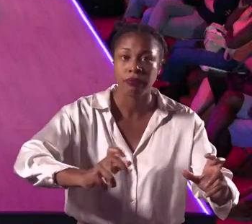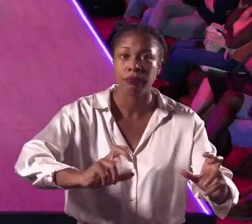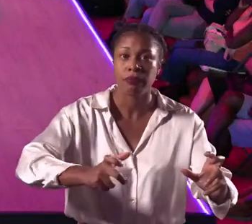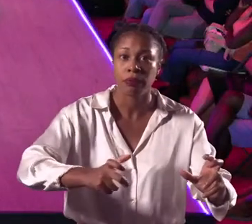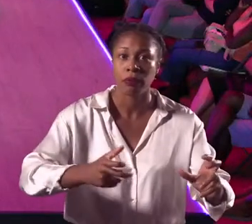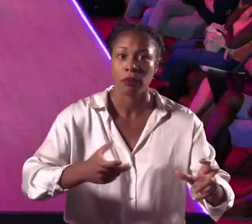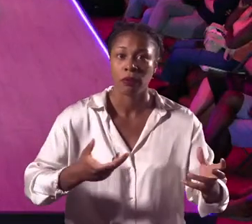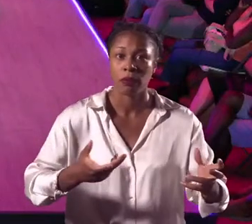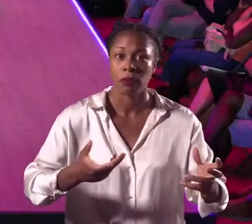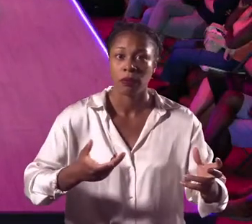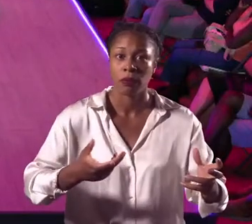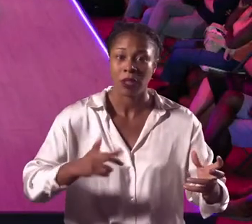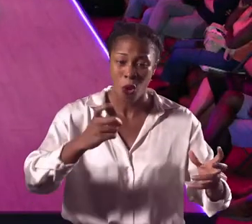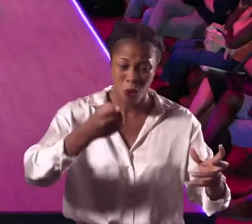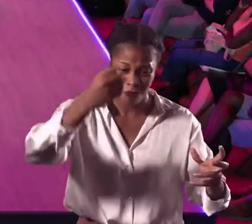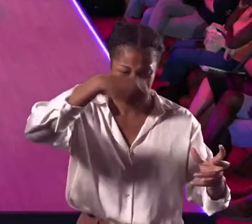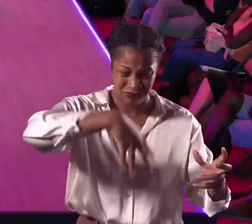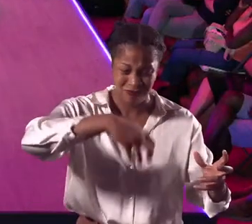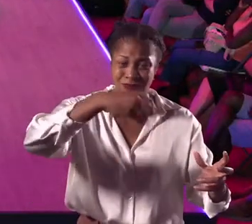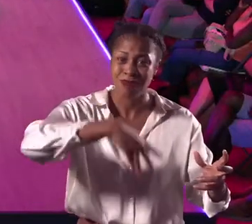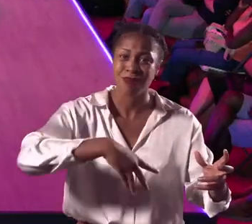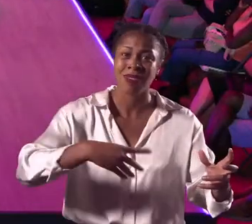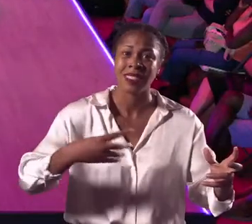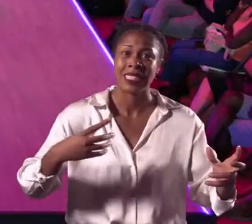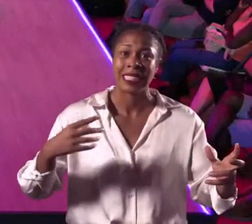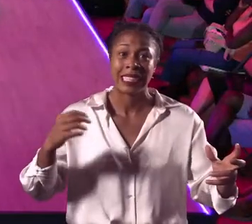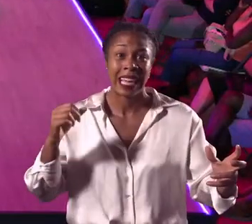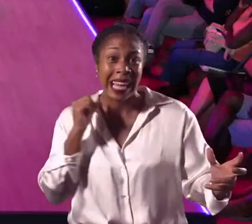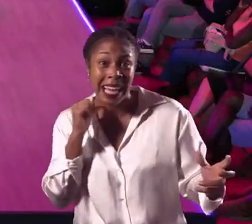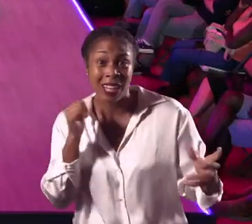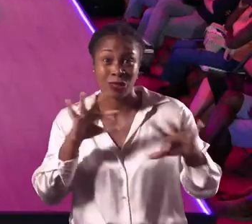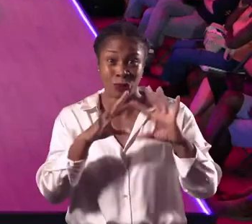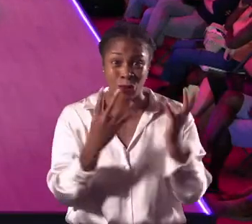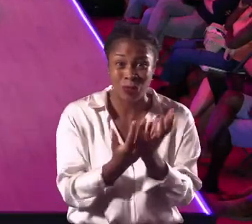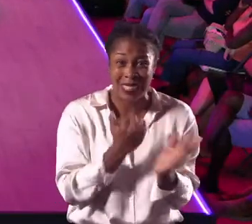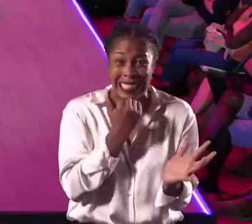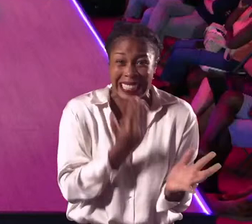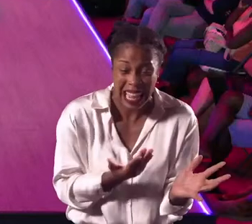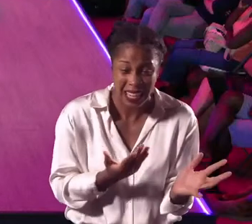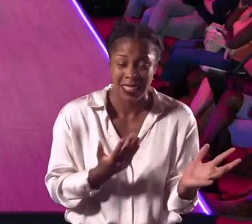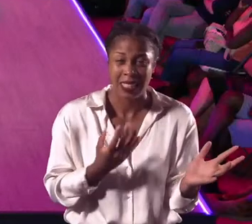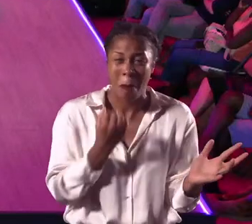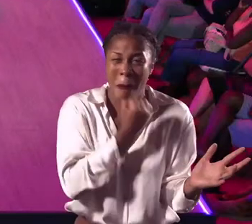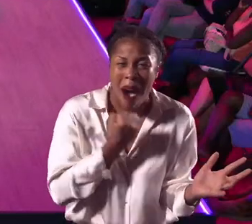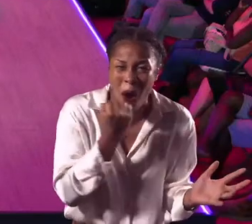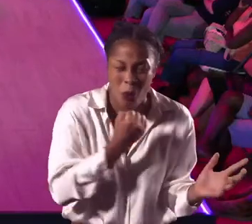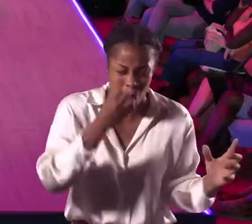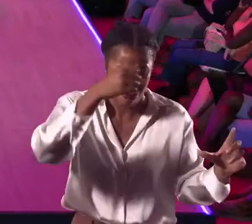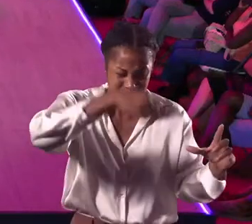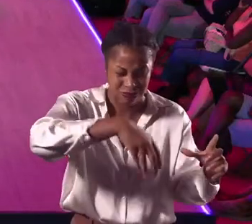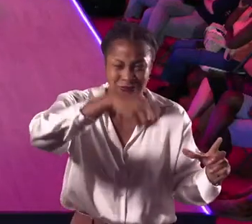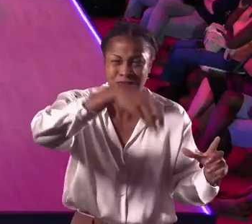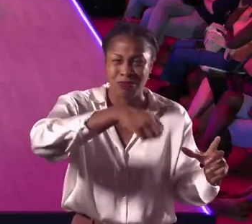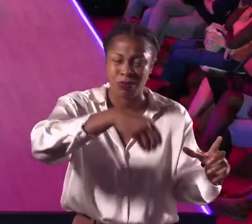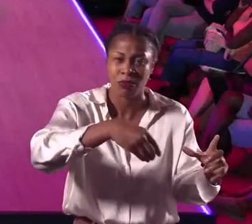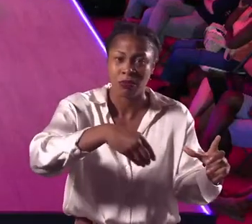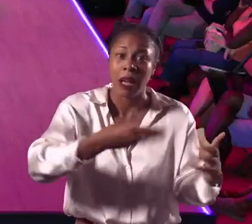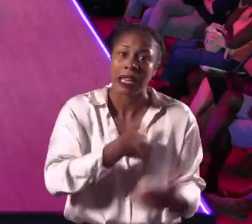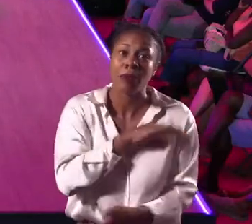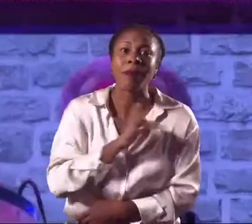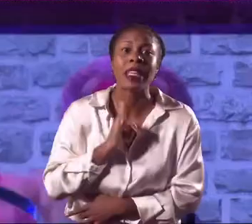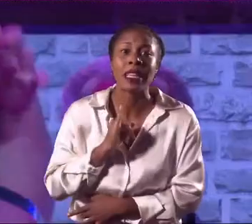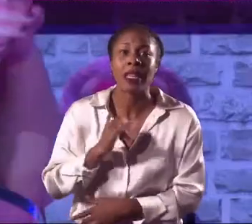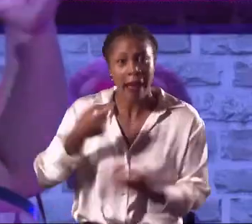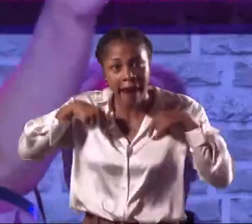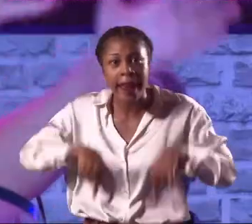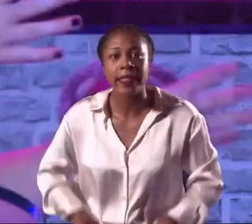la matière fécale qui sort avec une eau absolument marronâtre, là aussi, c'est la compétence de l'État. Ou même quand